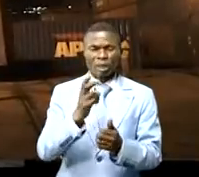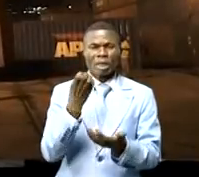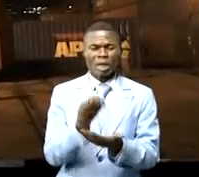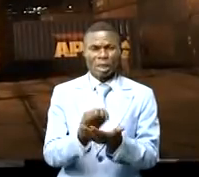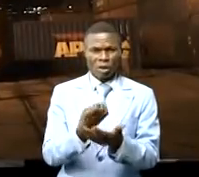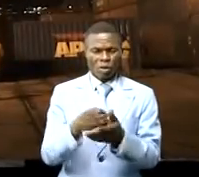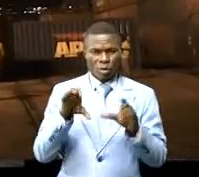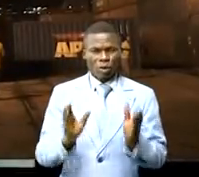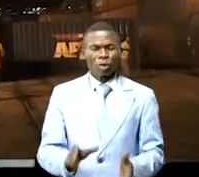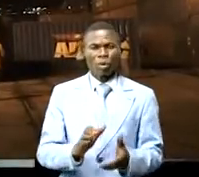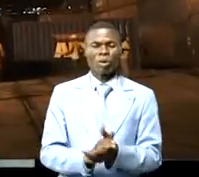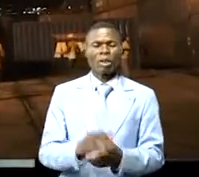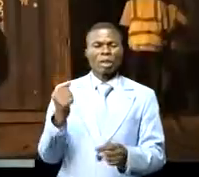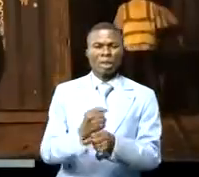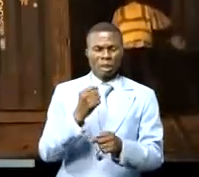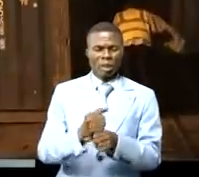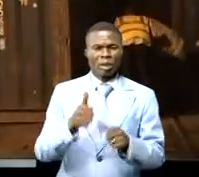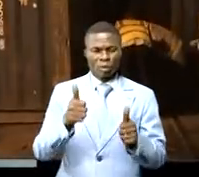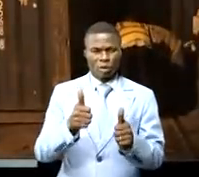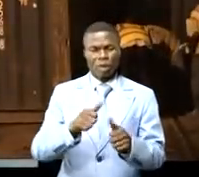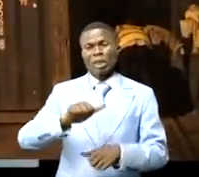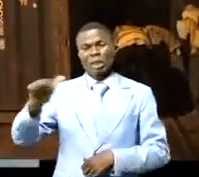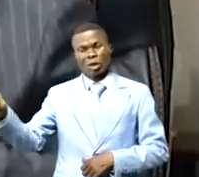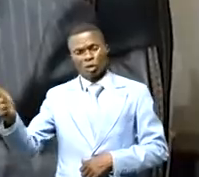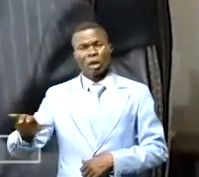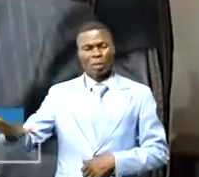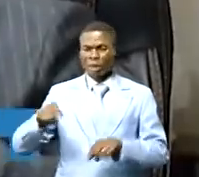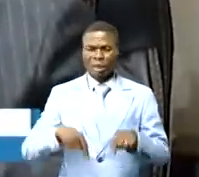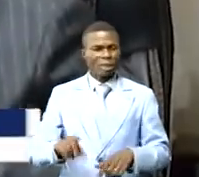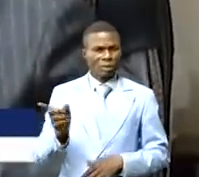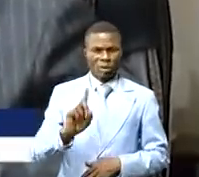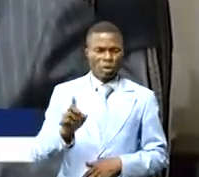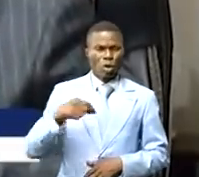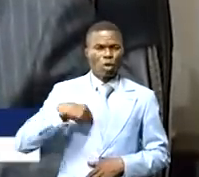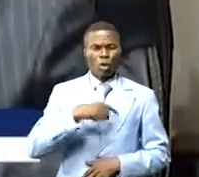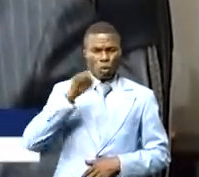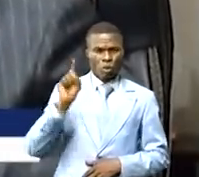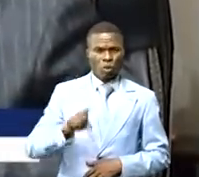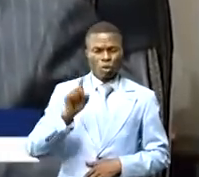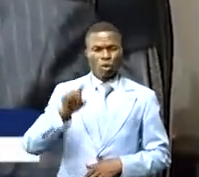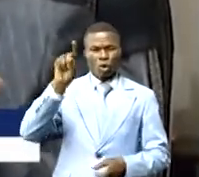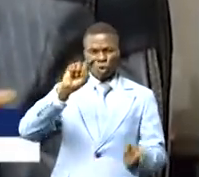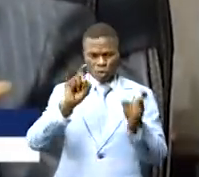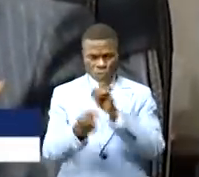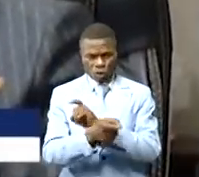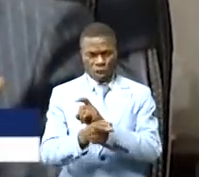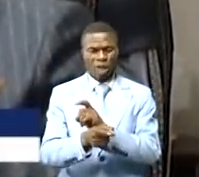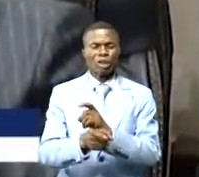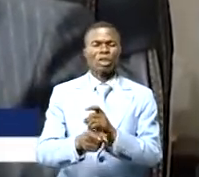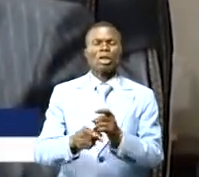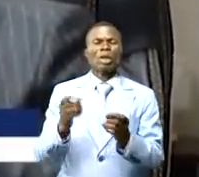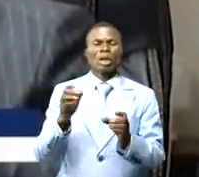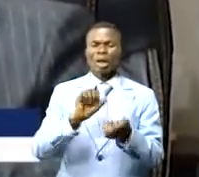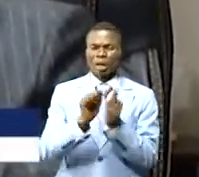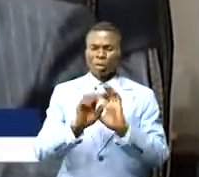La joint venture fonctionne mieux ailleurs qu'ici. Il faut qu'on rectifie les tirs,